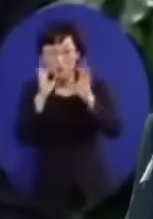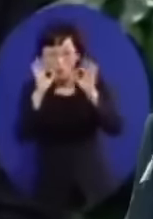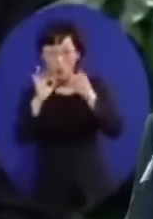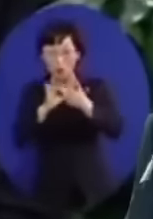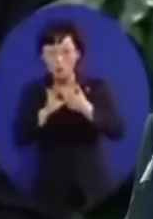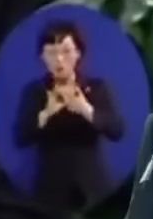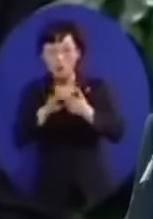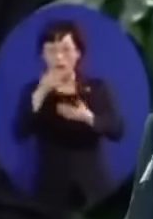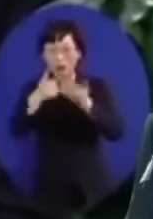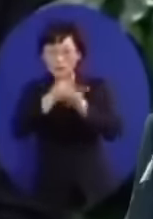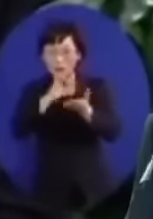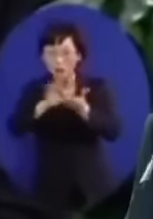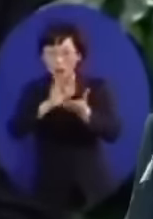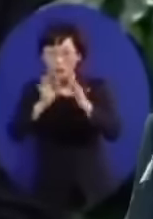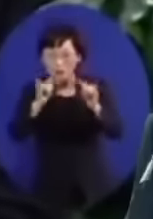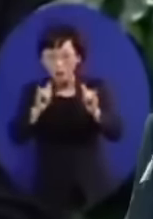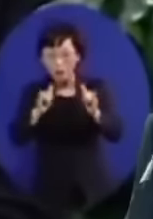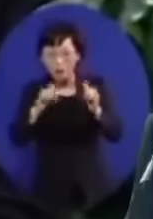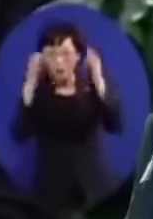고난을 많이 겪었습니다.